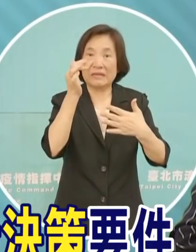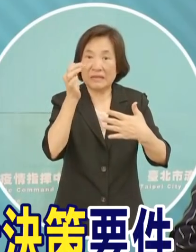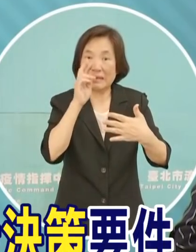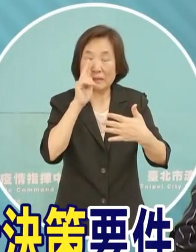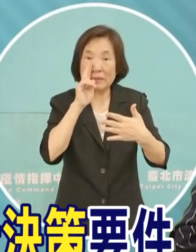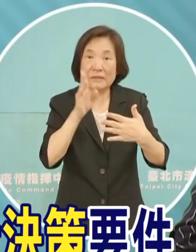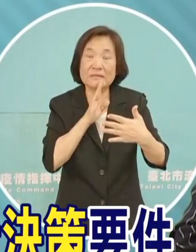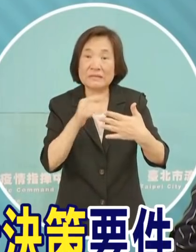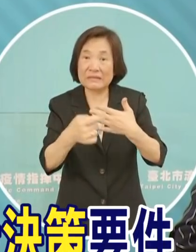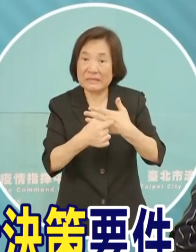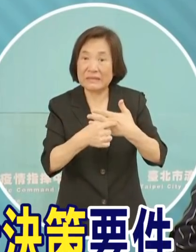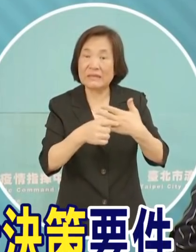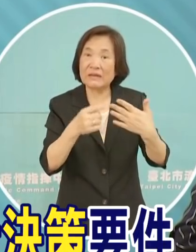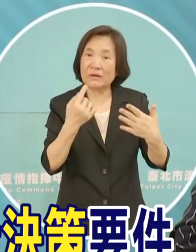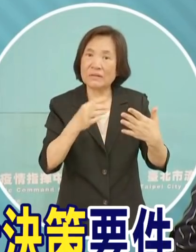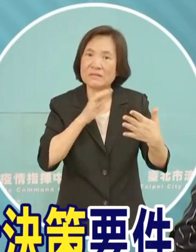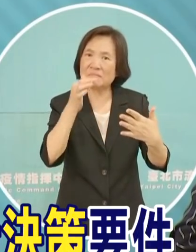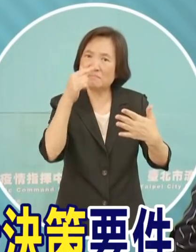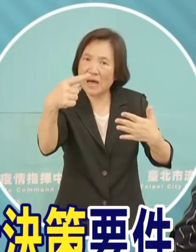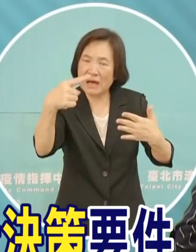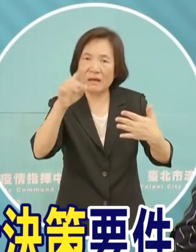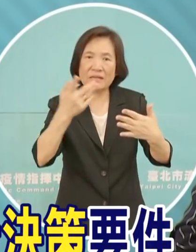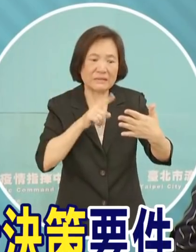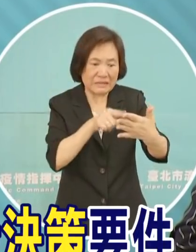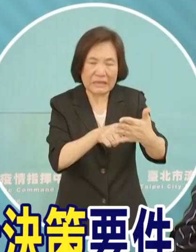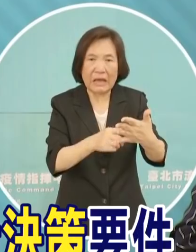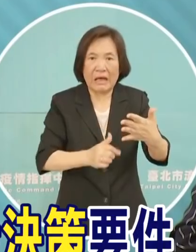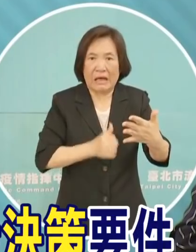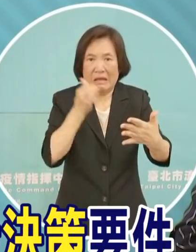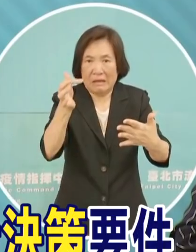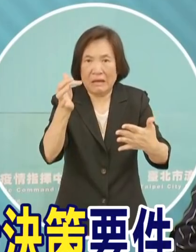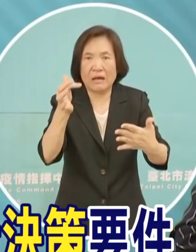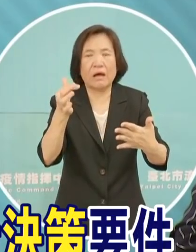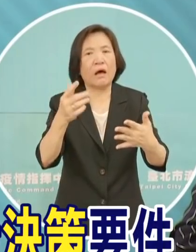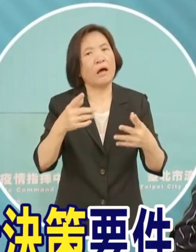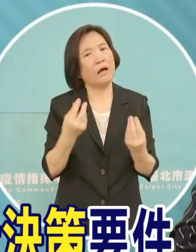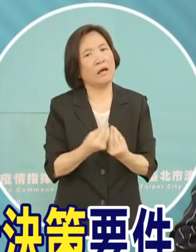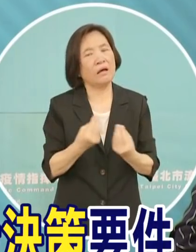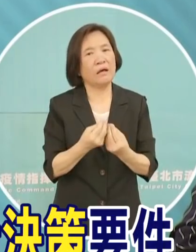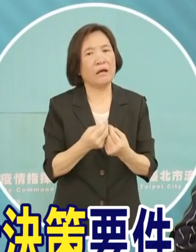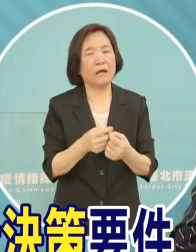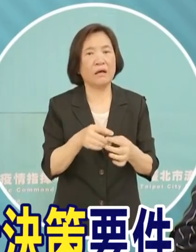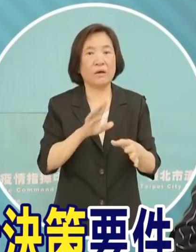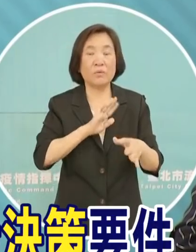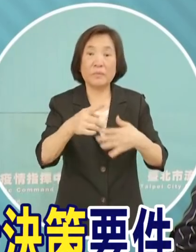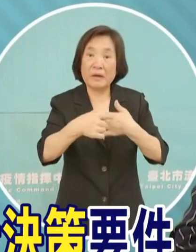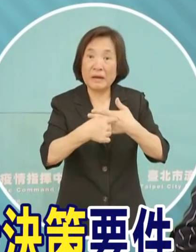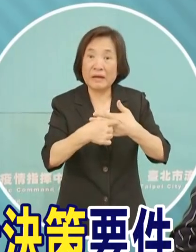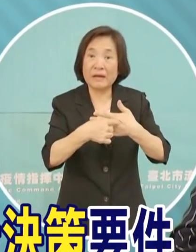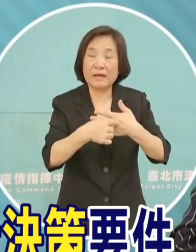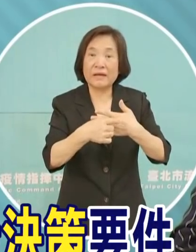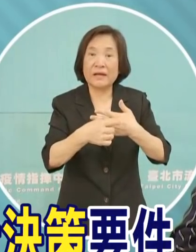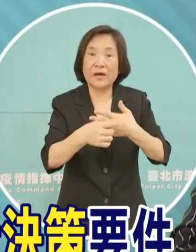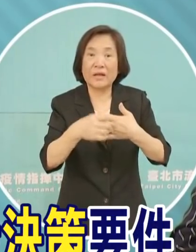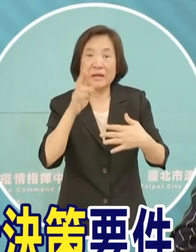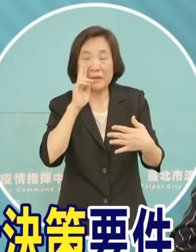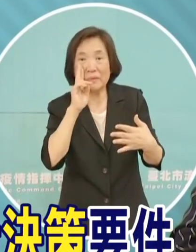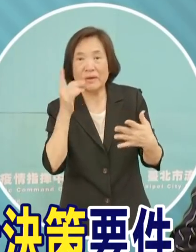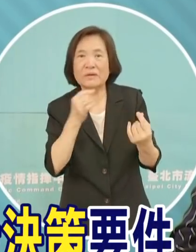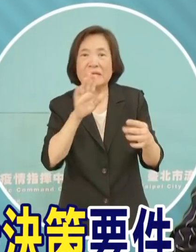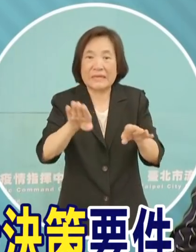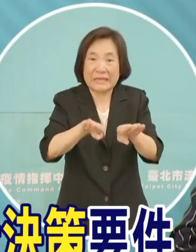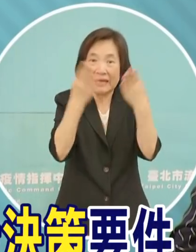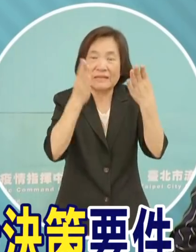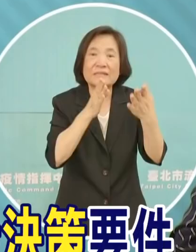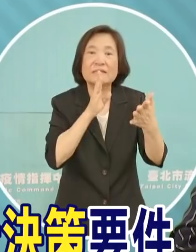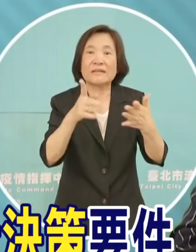有症状才来做的哈，伪阳性就很少哈，大概是这样。那有没有伪阴性？还是有的，就是说他还在发病的初